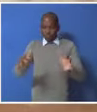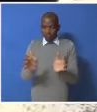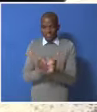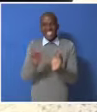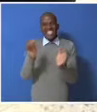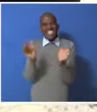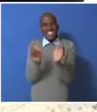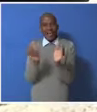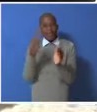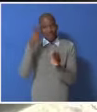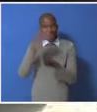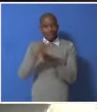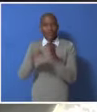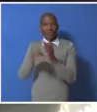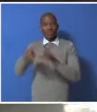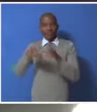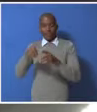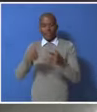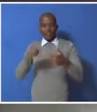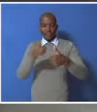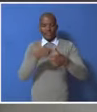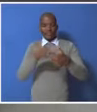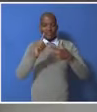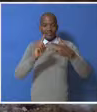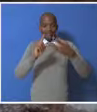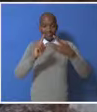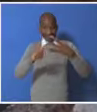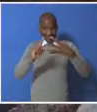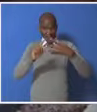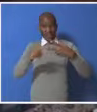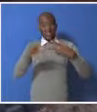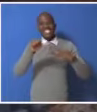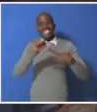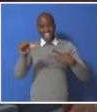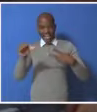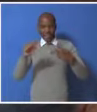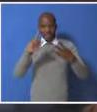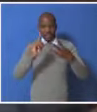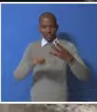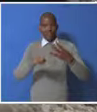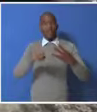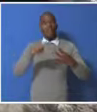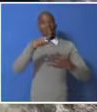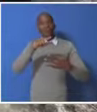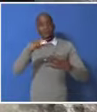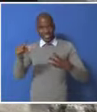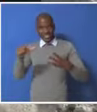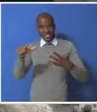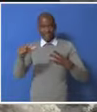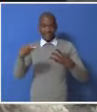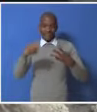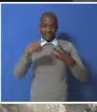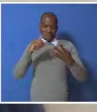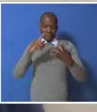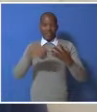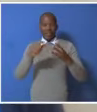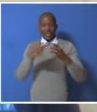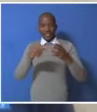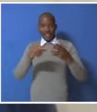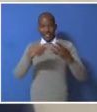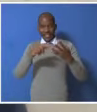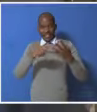re agelang Batswana a be go nna le 10 cubic le a selekanyo sa 20 cubic le a 30 cubic ke yone e kgolwane